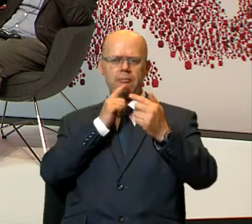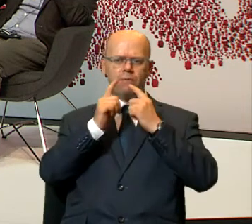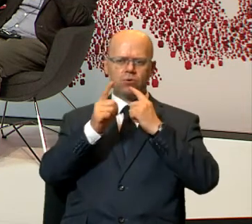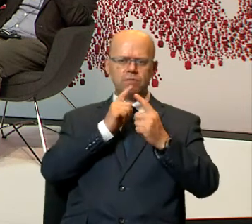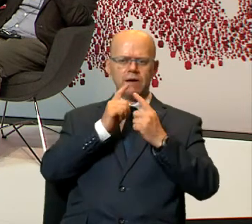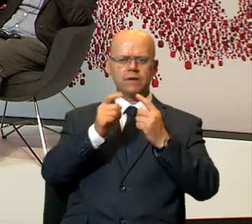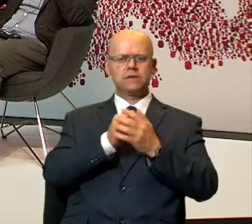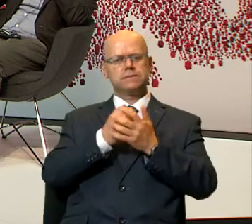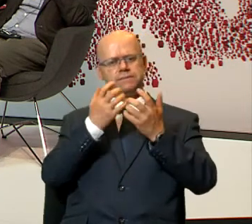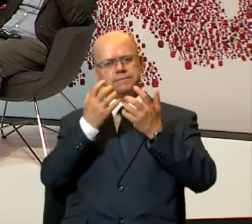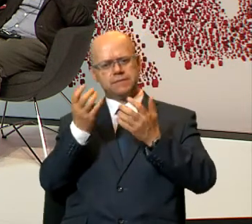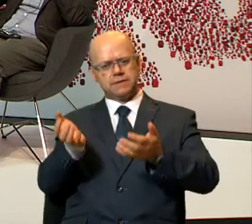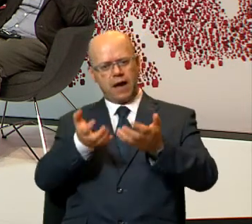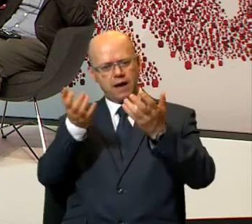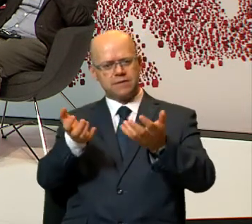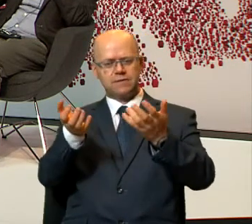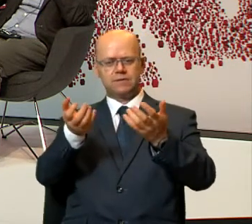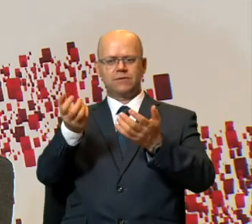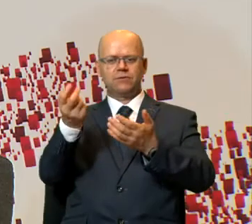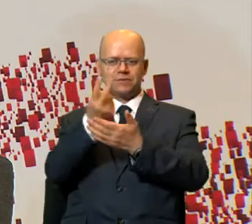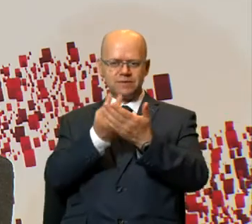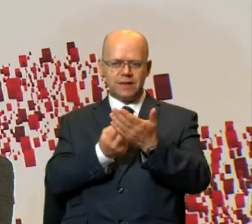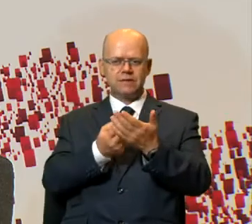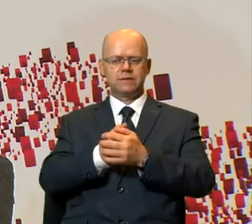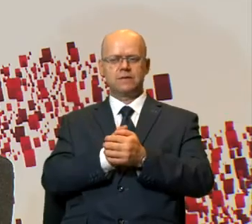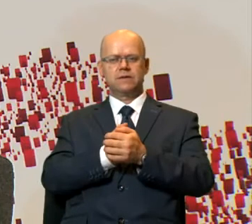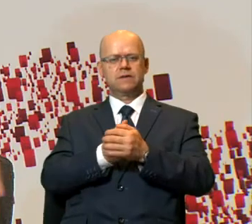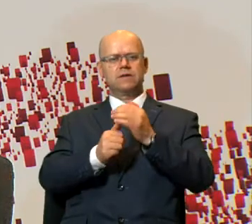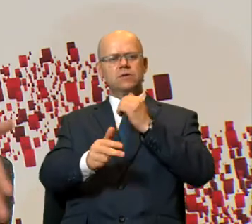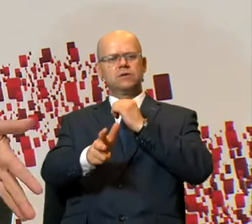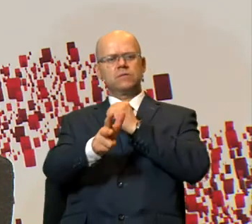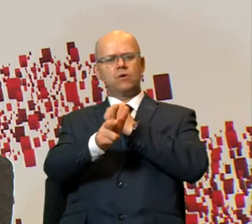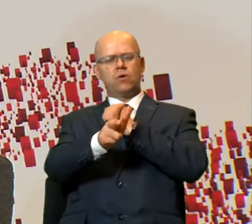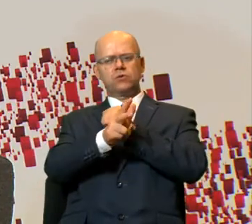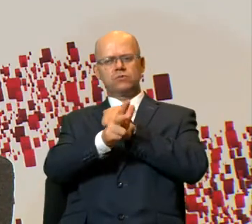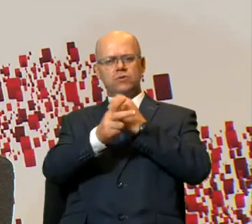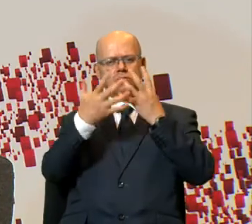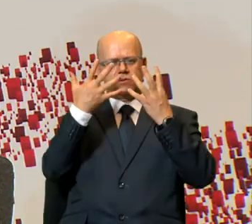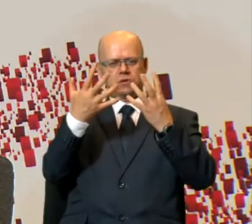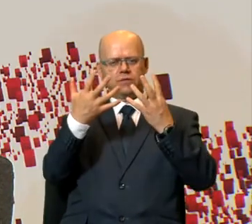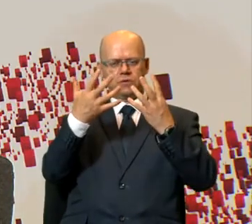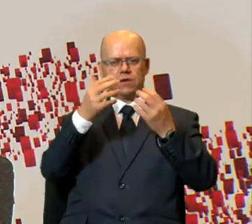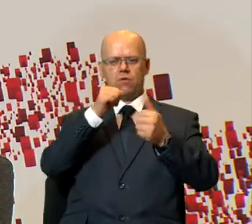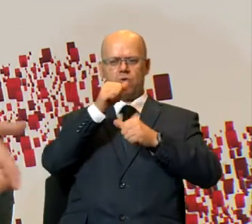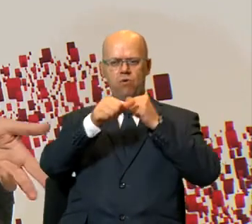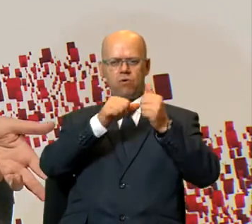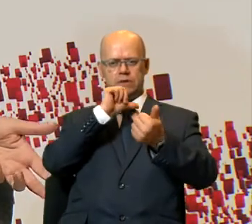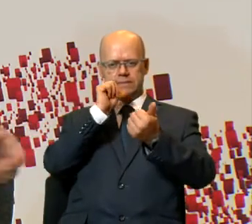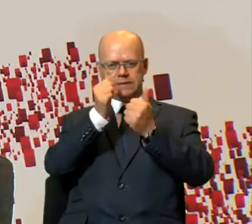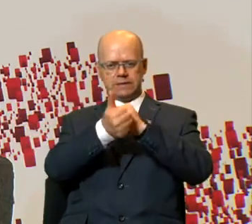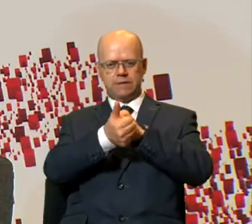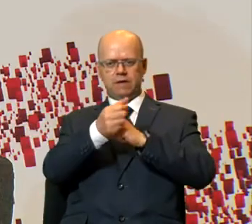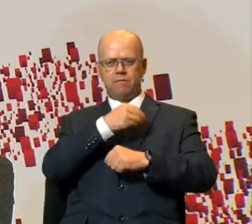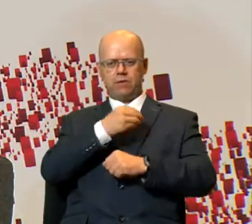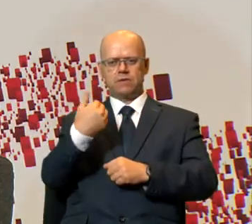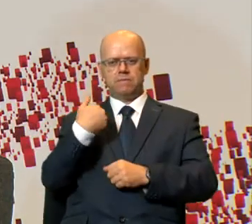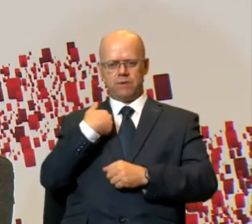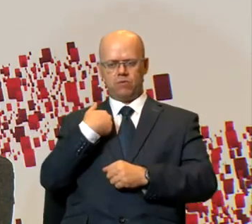Państwa po jej sięgnięcie o tym, co od 89 roku w Polsce się wydarzyło, bo wiem, Jacku, że